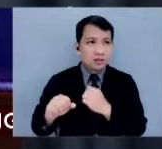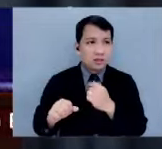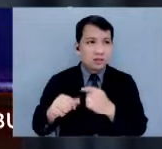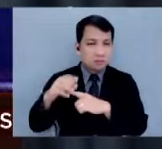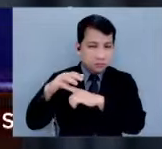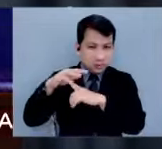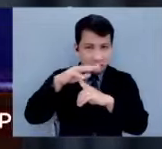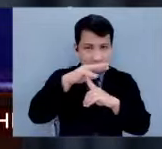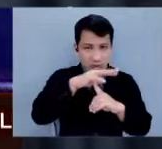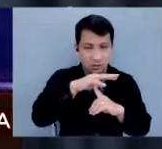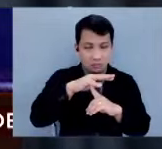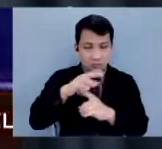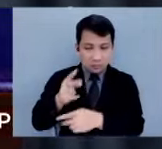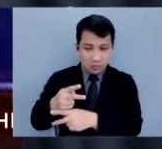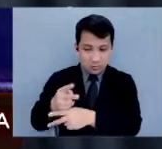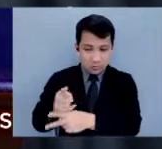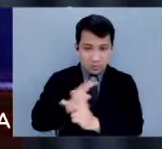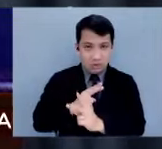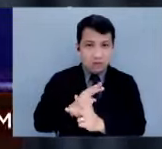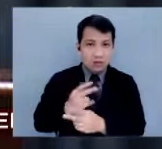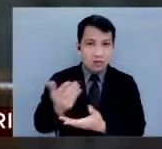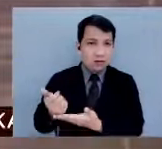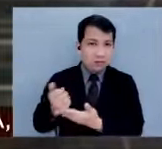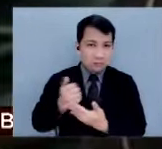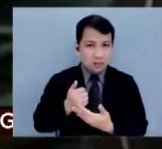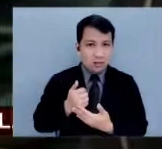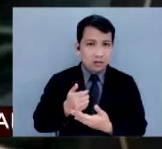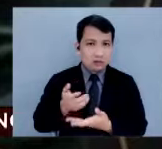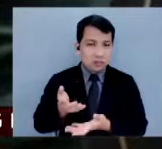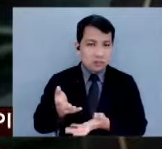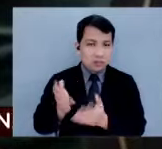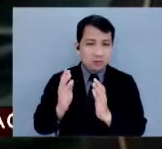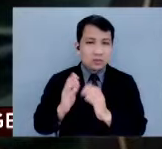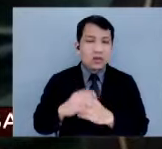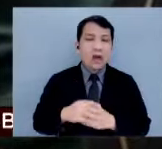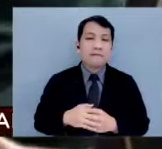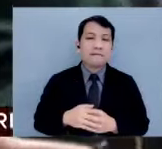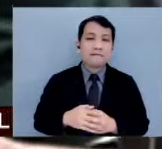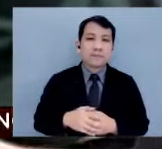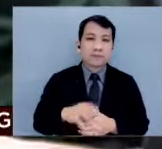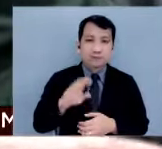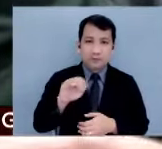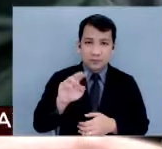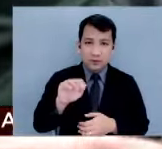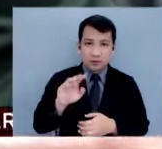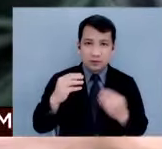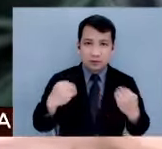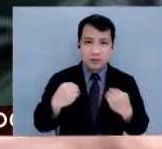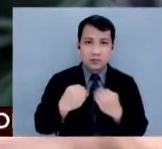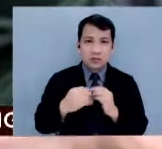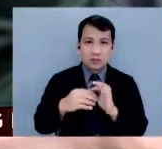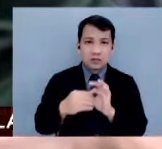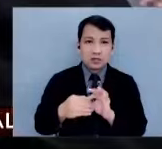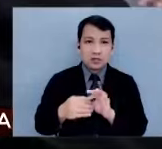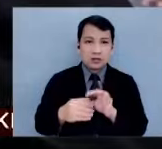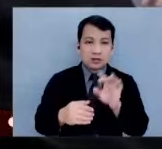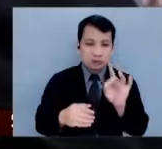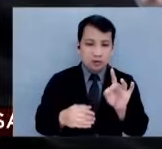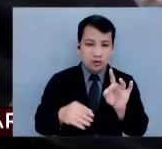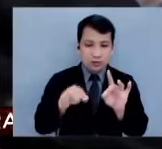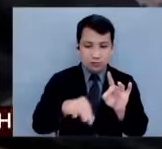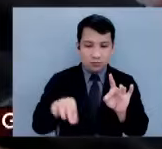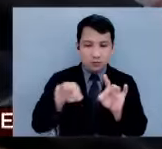pinahihiram niya sa akin. Yung mga ganong klaseng pabor. Sa 14 na miyembro ng komite, 8 ang kailangang